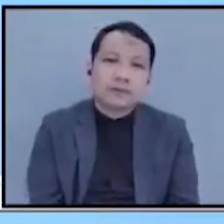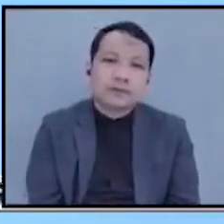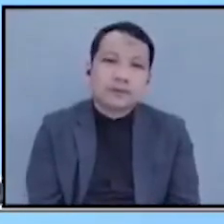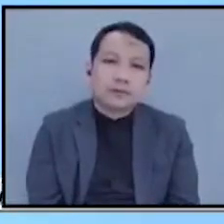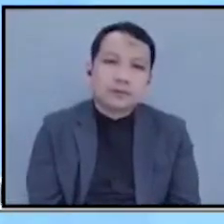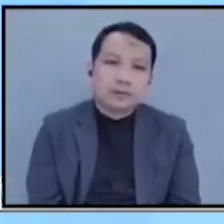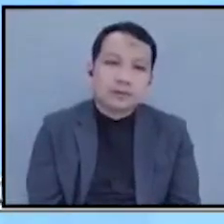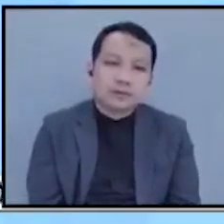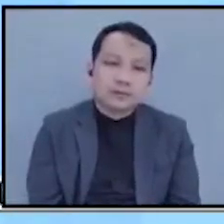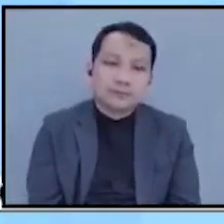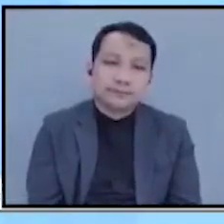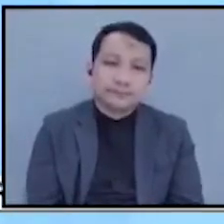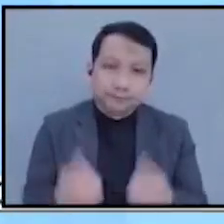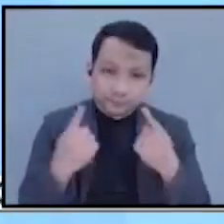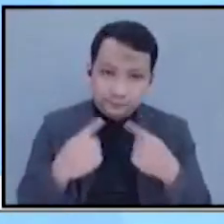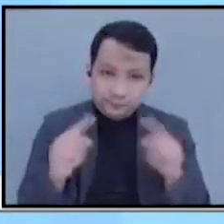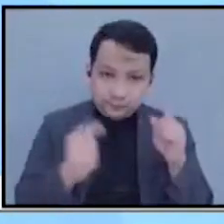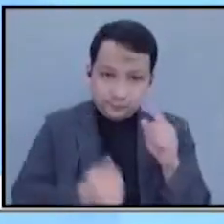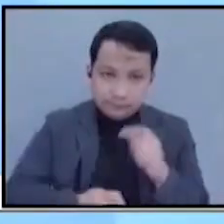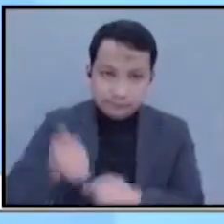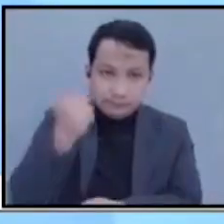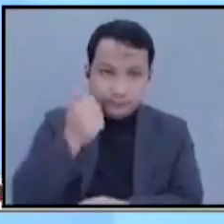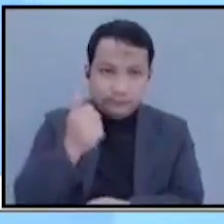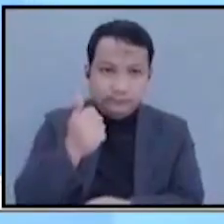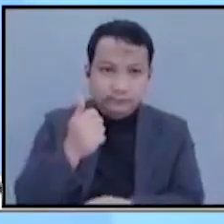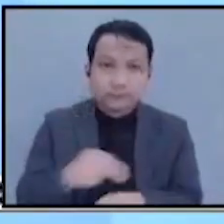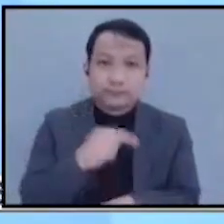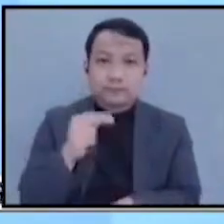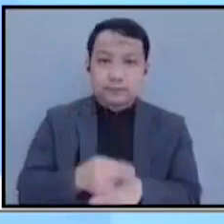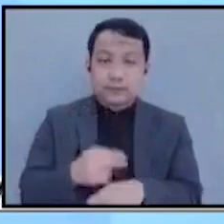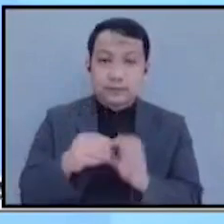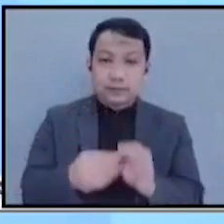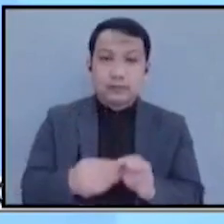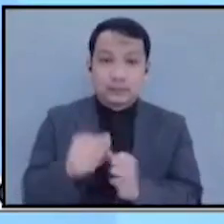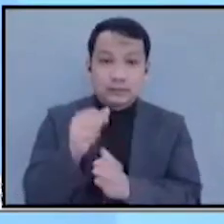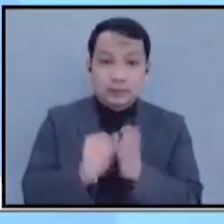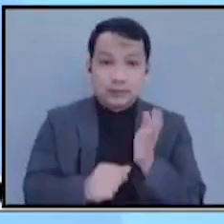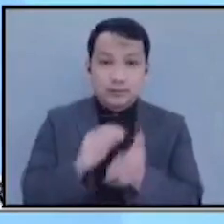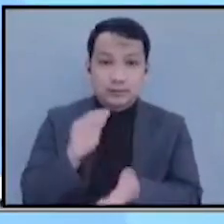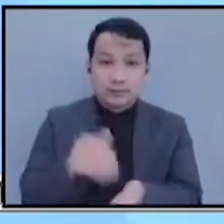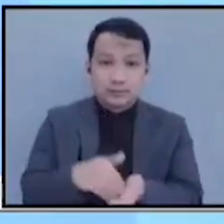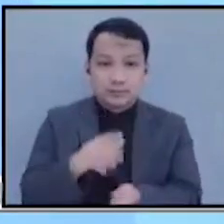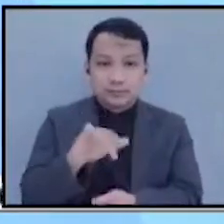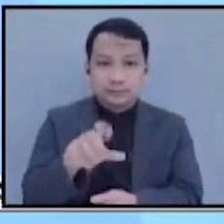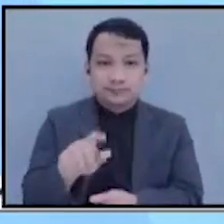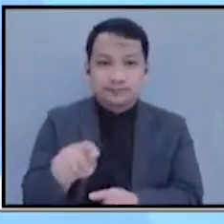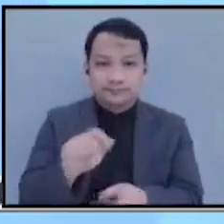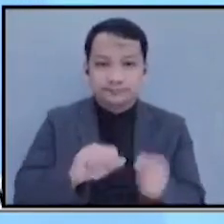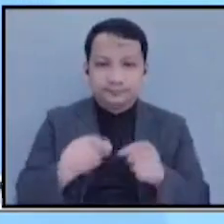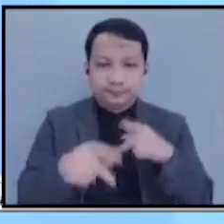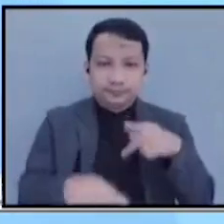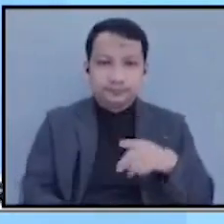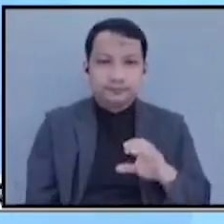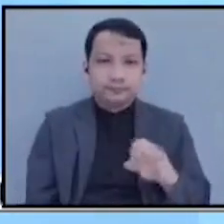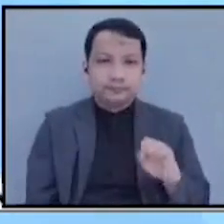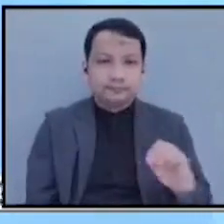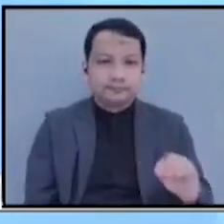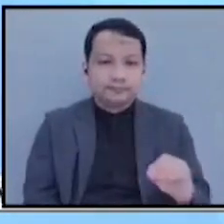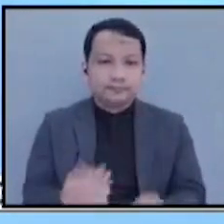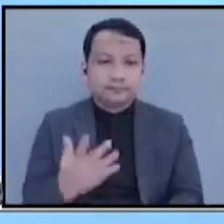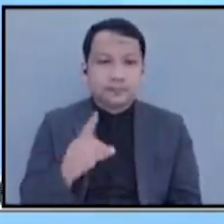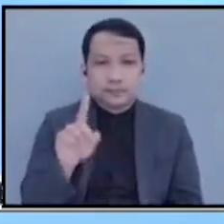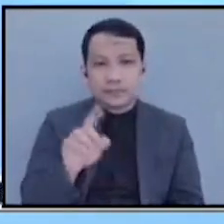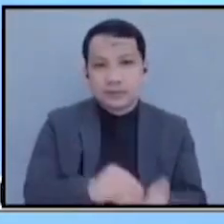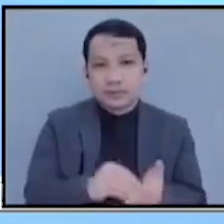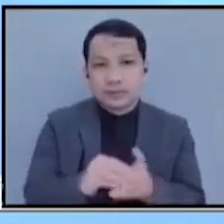Matagumpay ang pagdaraos ng nationwide art contest ng Sentro Artista at PCSO. Tumataginting na 1,000,000 piso lang naman